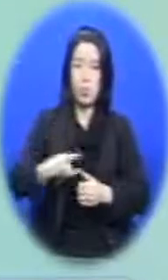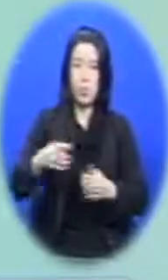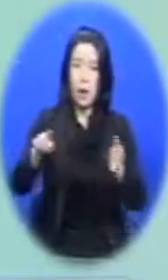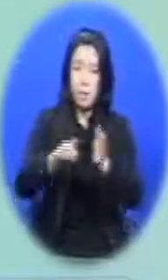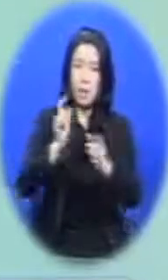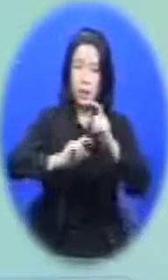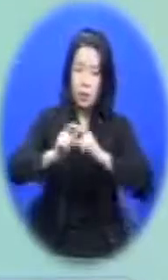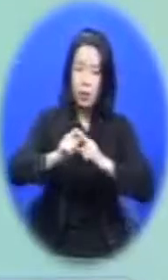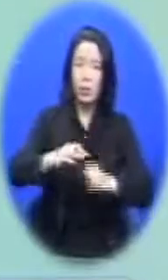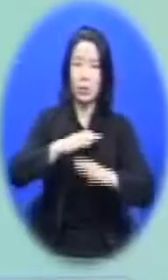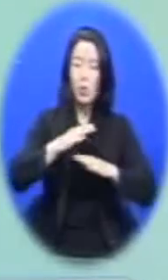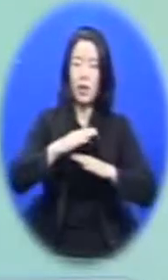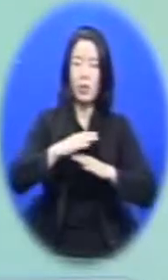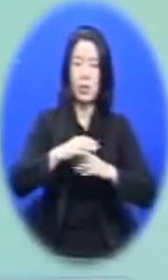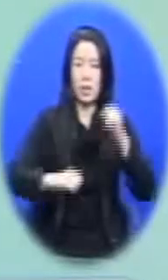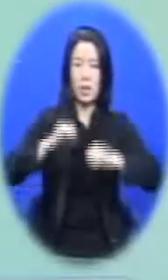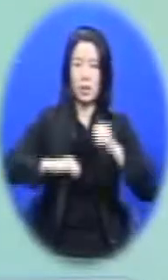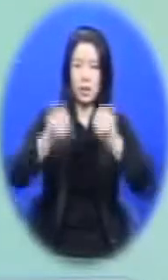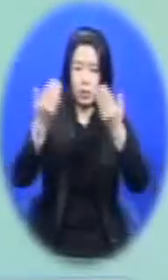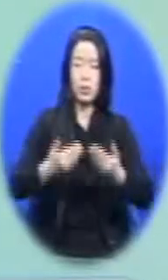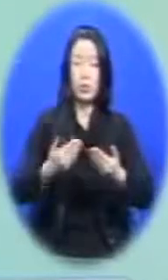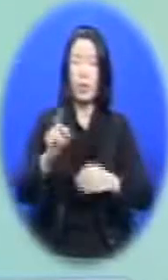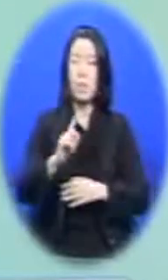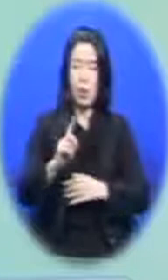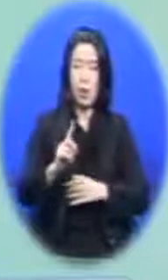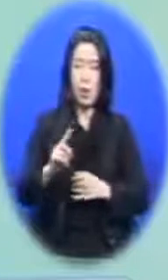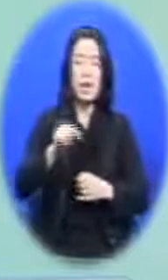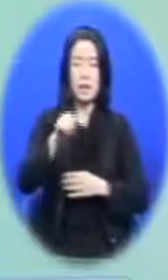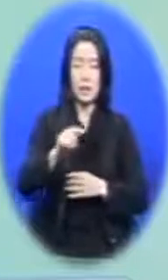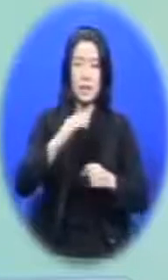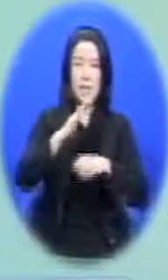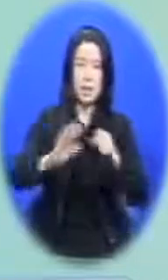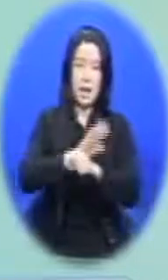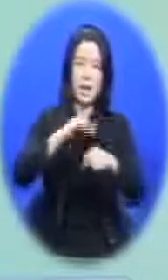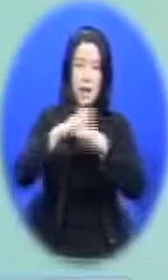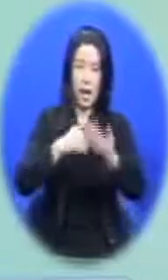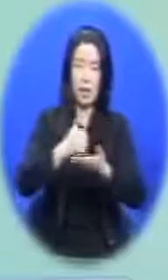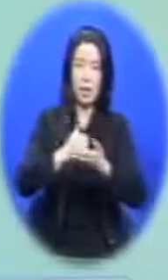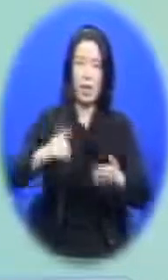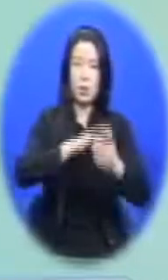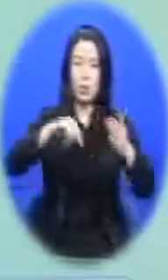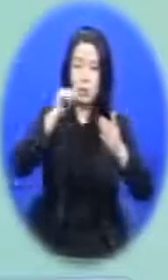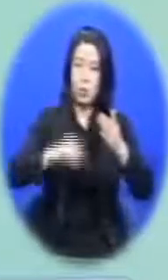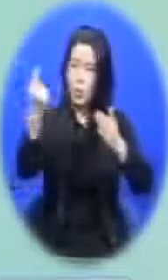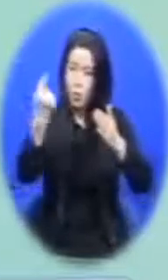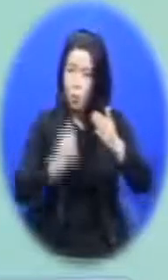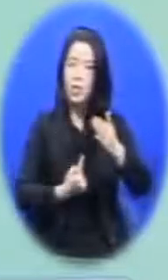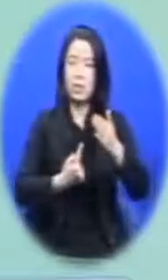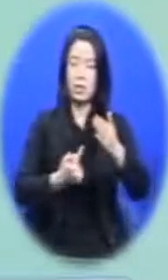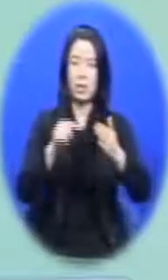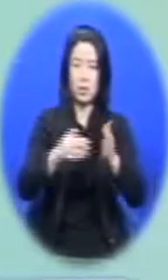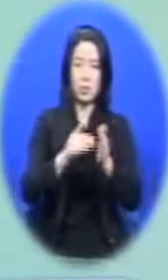더 놀라운 역사를 행해 주셨어요. 그것은 사랑의 하나님, 그분이 우리 속에 들어오신 거예요. 우리